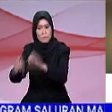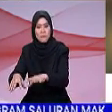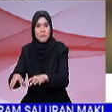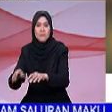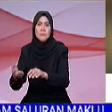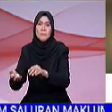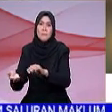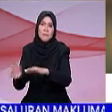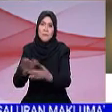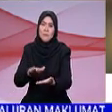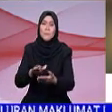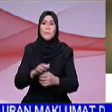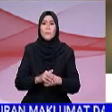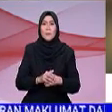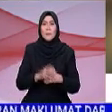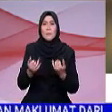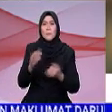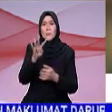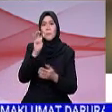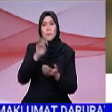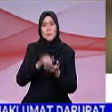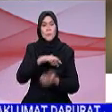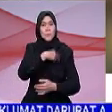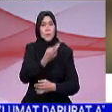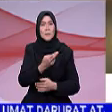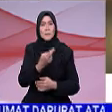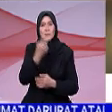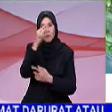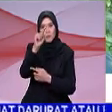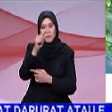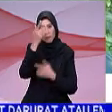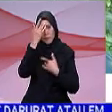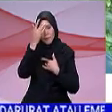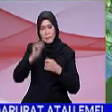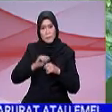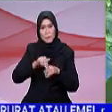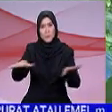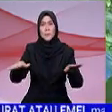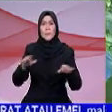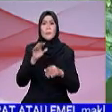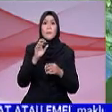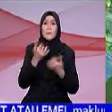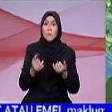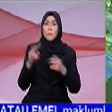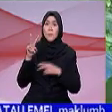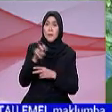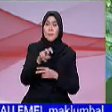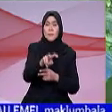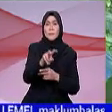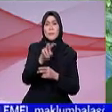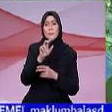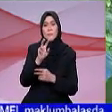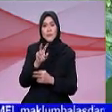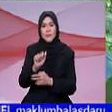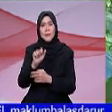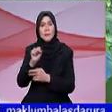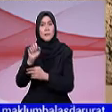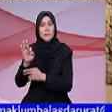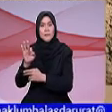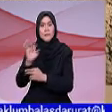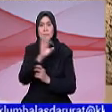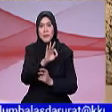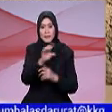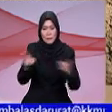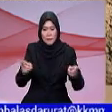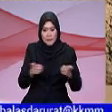di Sabah dilaporkan kerugian RM400,000 akibat wabak tersebut. Virus ASF kini dikesan di 11 daerah dan 9